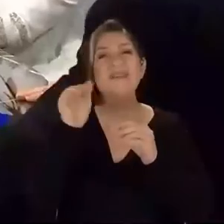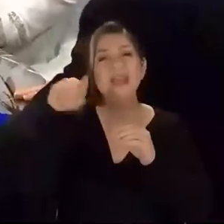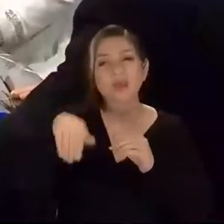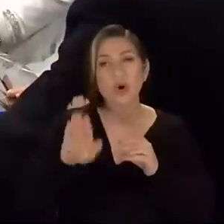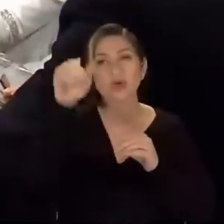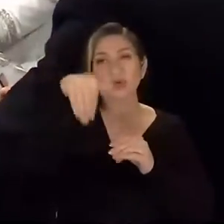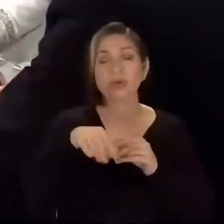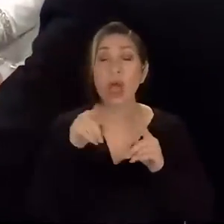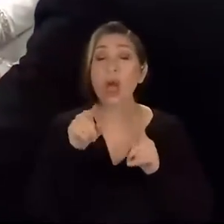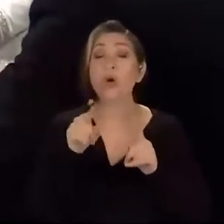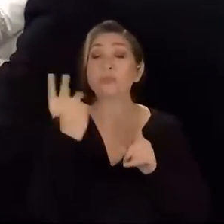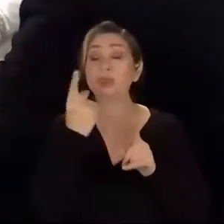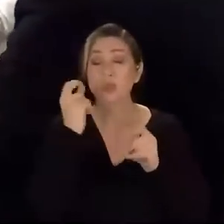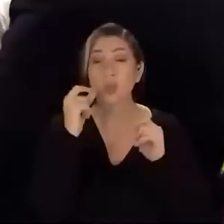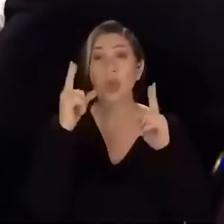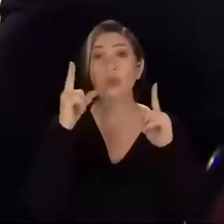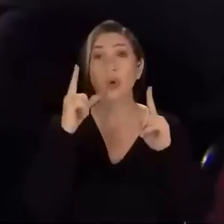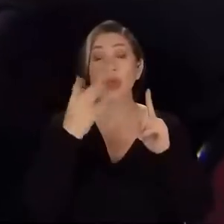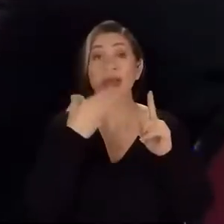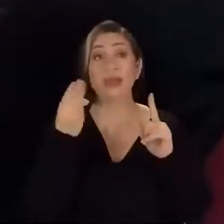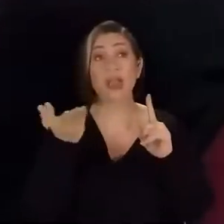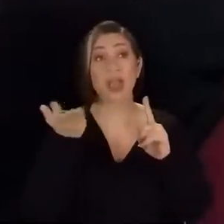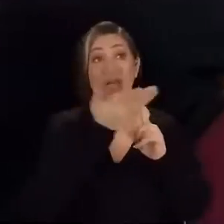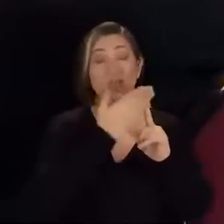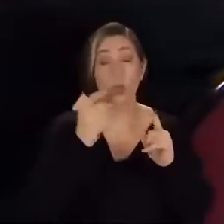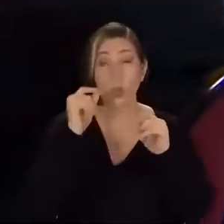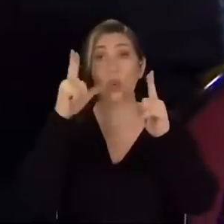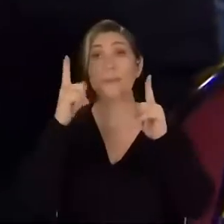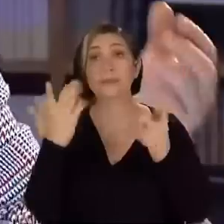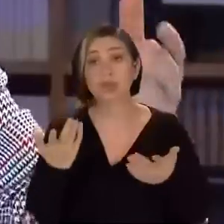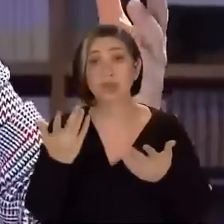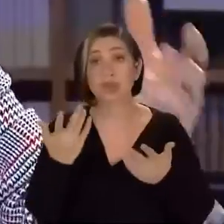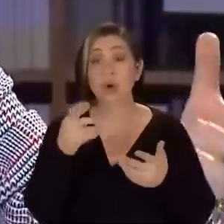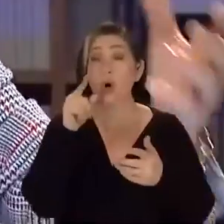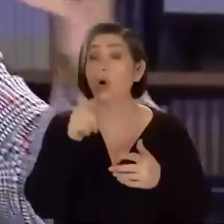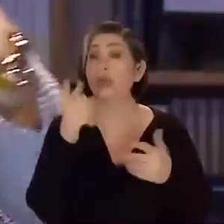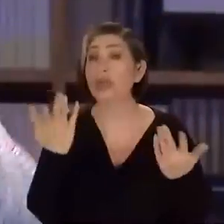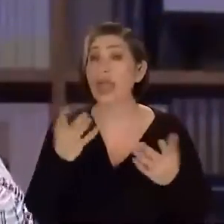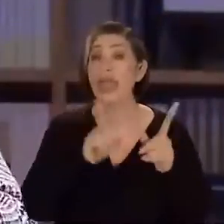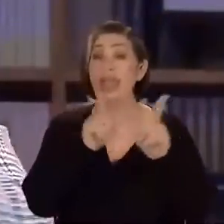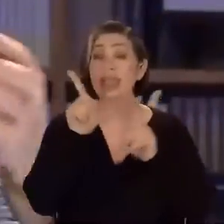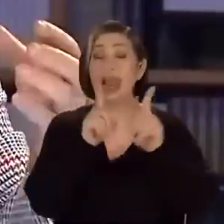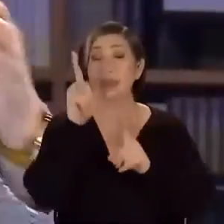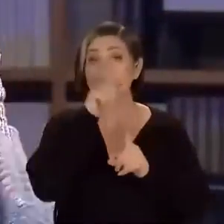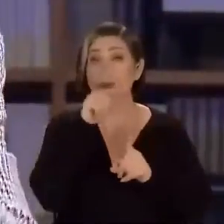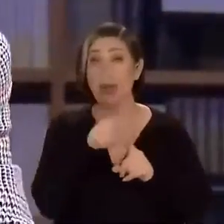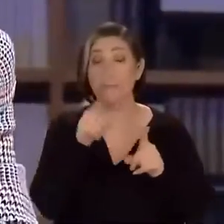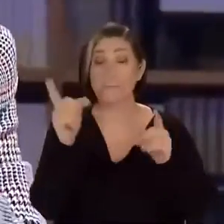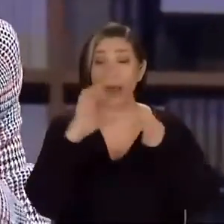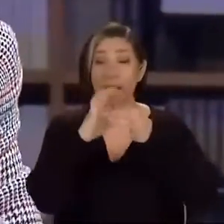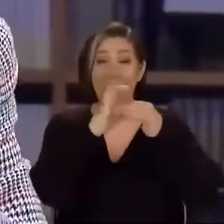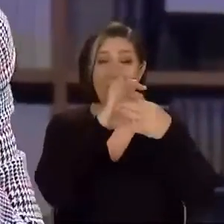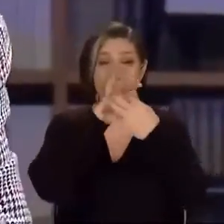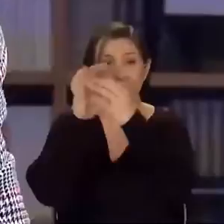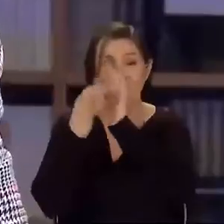şeylere uyanıyorlar işte. Ve dünya uyanmış, gençler özellikle uyanmış durumda. Nasıl? O da internet sayesinde birbirine entegre